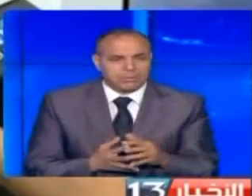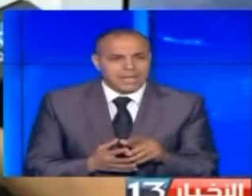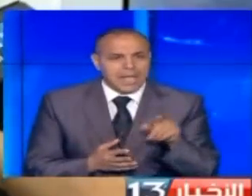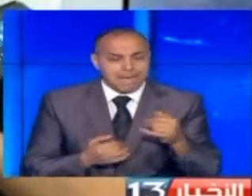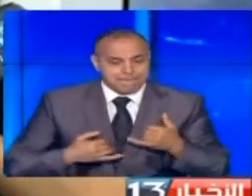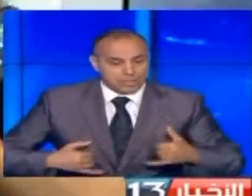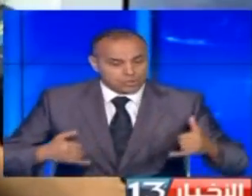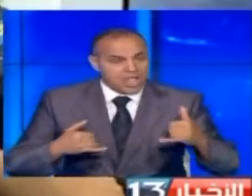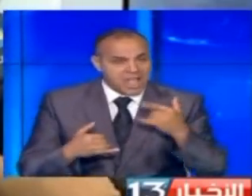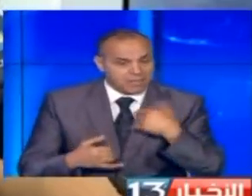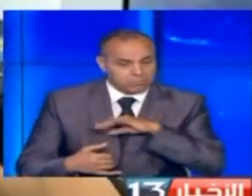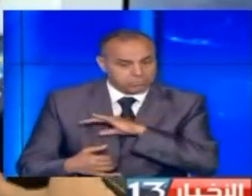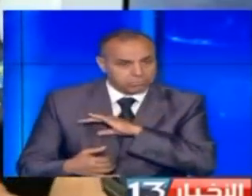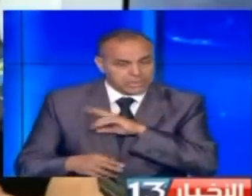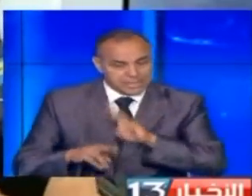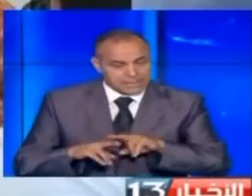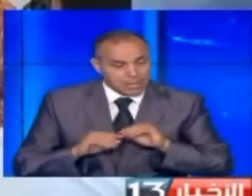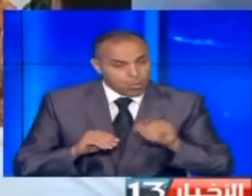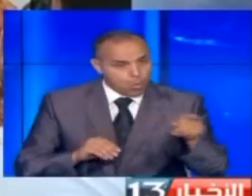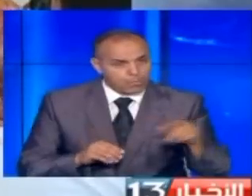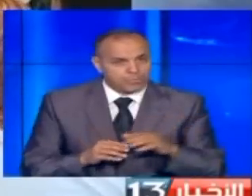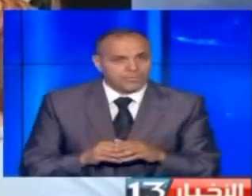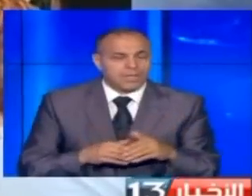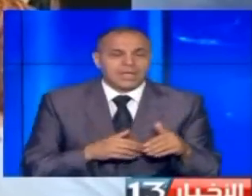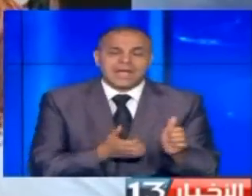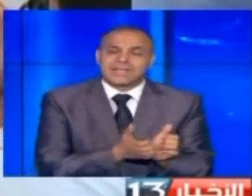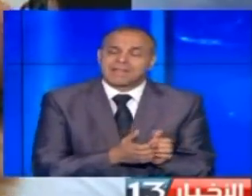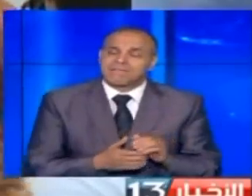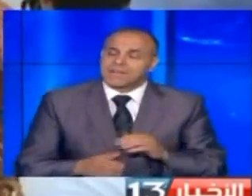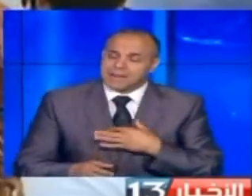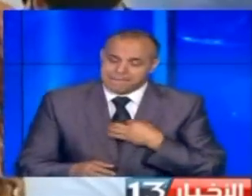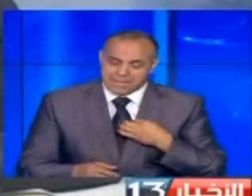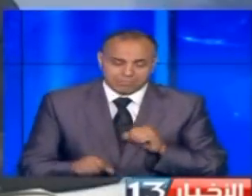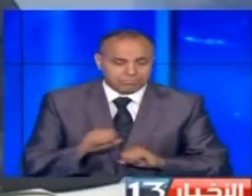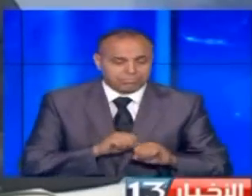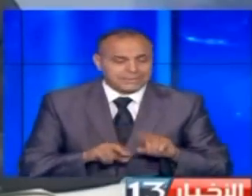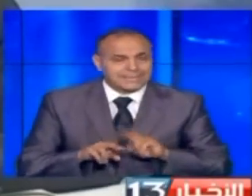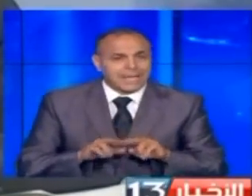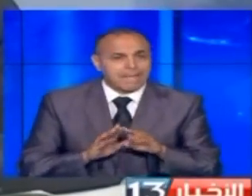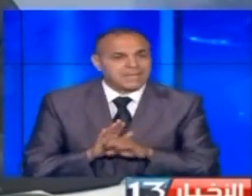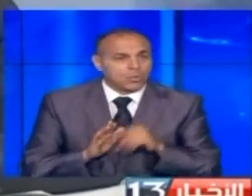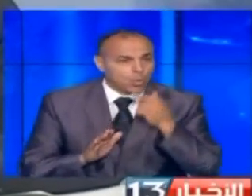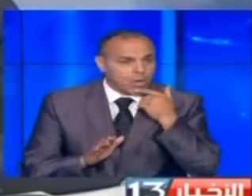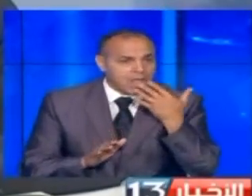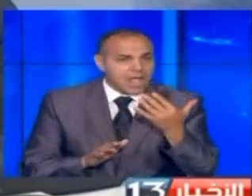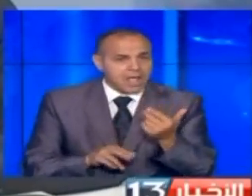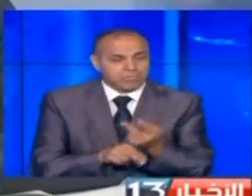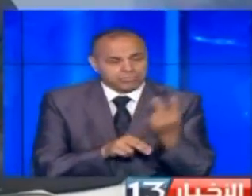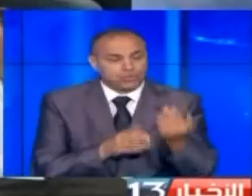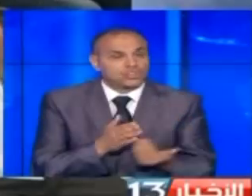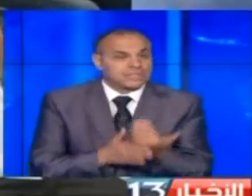هذا المجلس هو الذي يتولى مسألة الإصلاح التربوي. الائتلاف المدني لإصلاح المنظومة التربوية بعث منذ